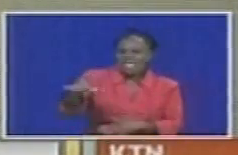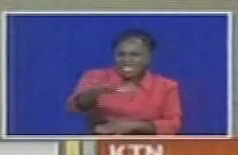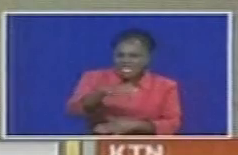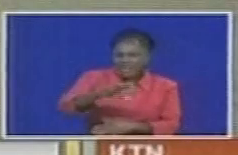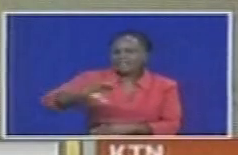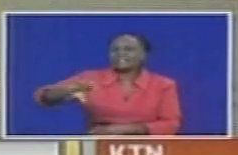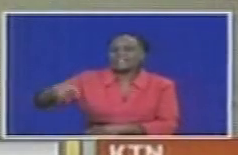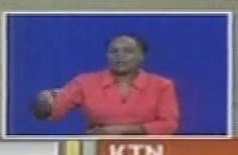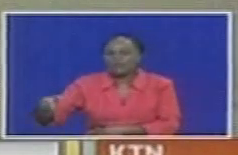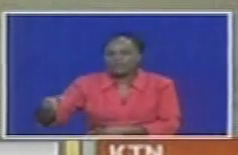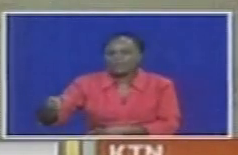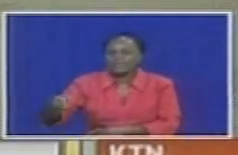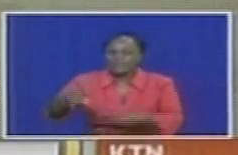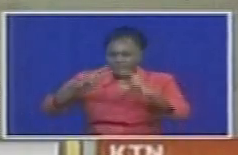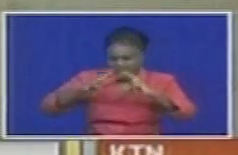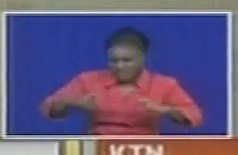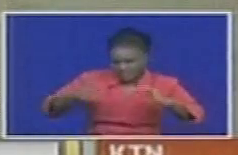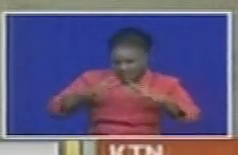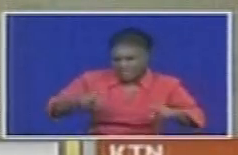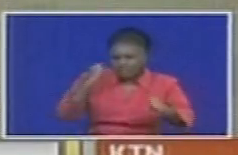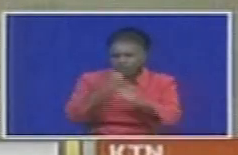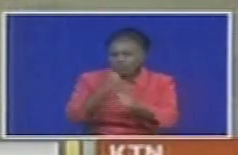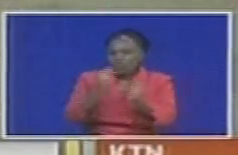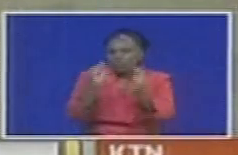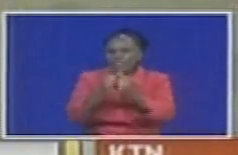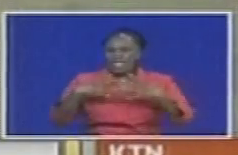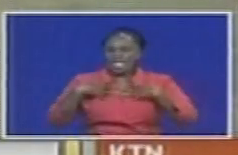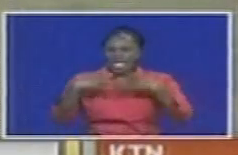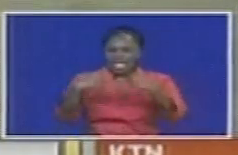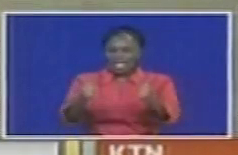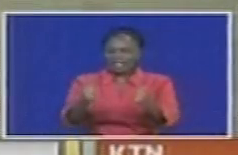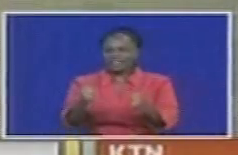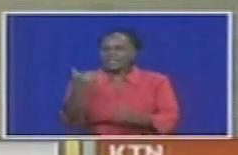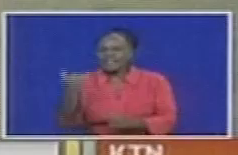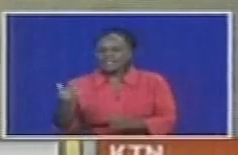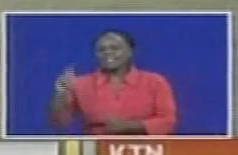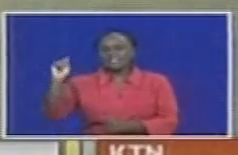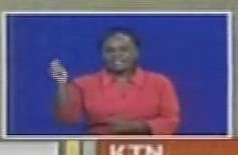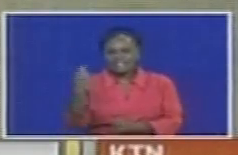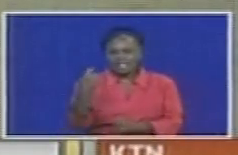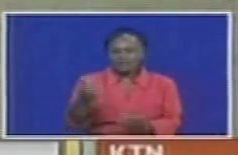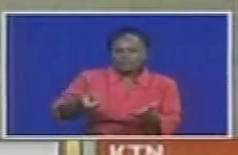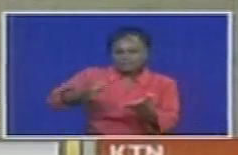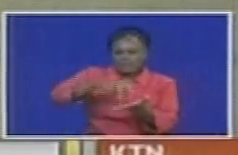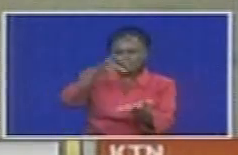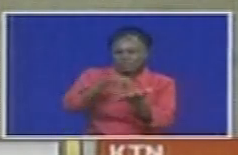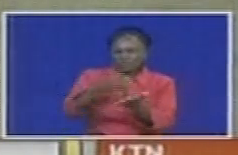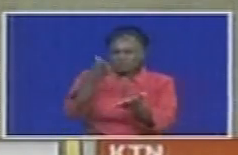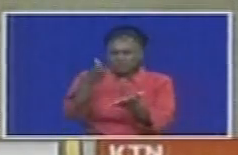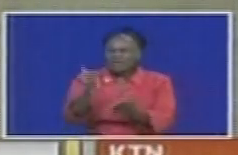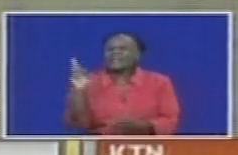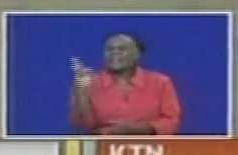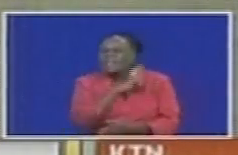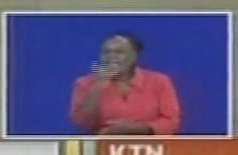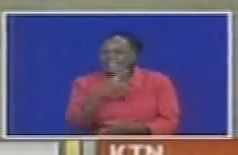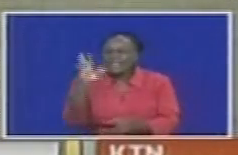mjini. Hii ni kulingana na utafiti uliofanywa na shirika la Health Active Kids Kenya. Ongezeko la hali hiyo limehatarisha maisha ya